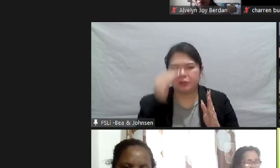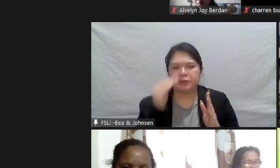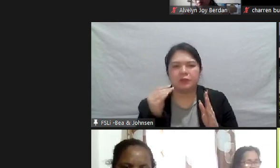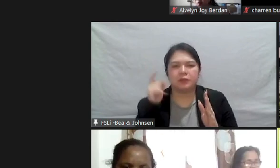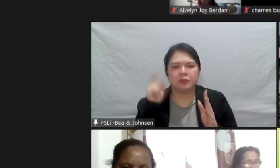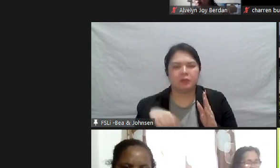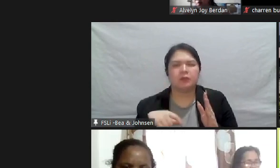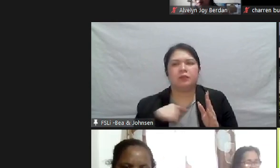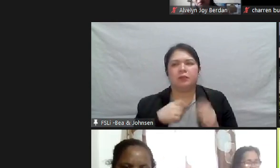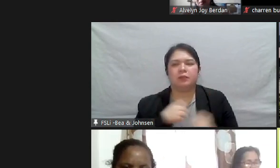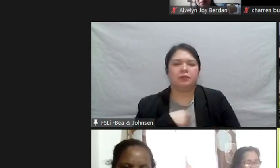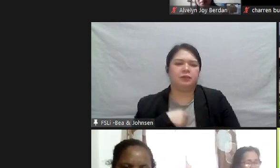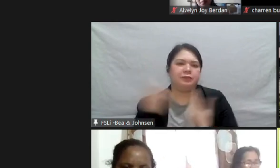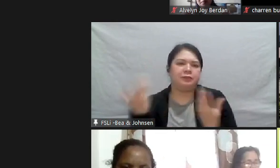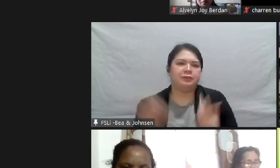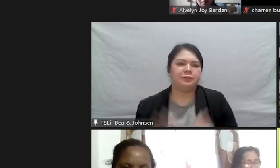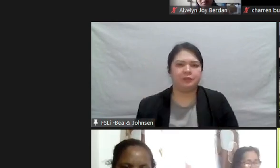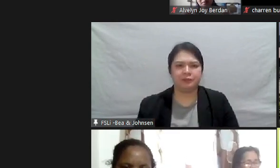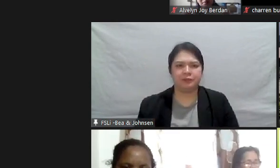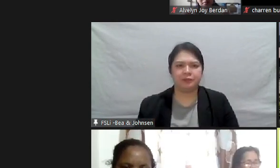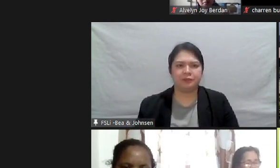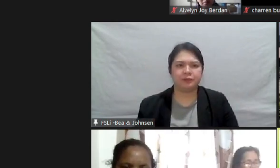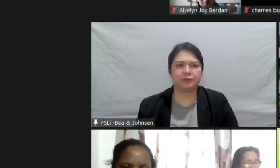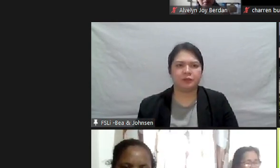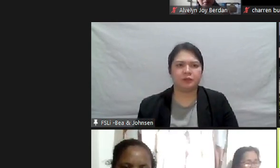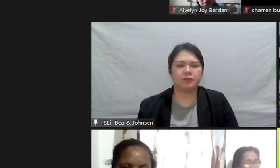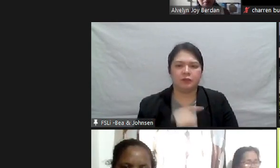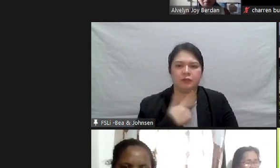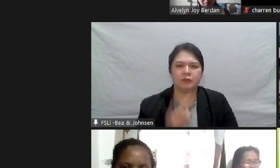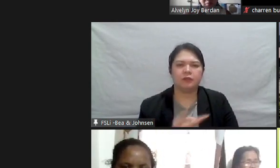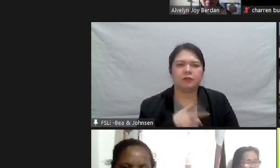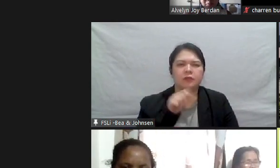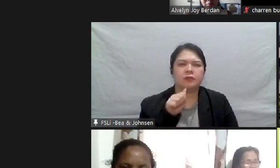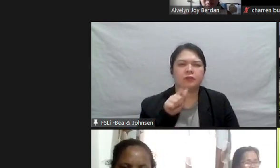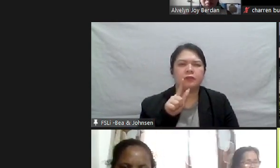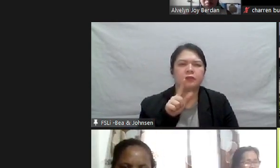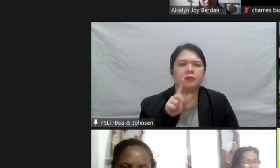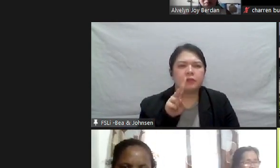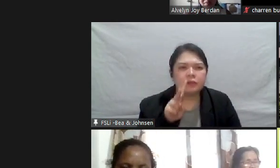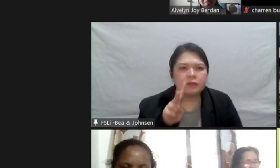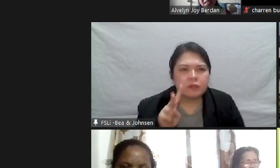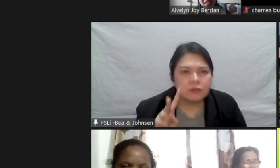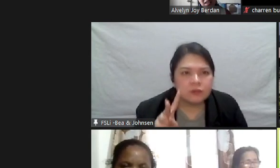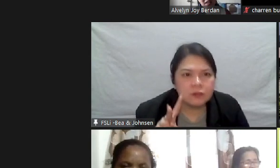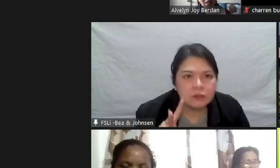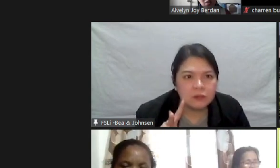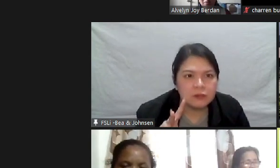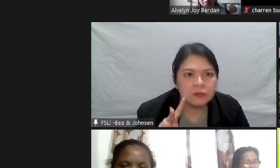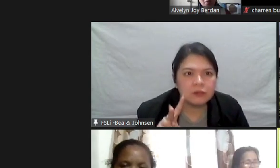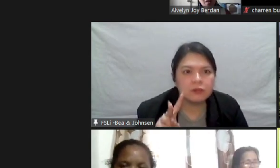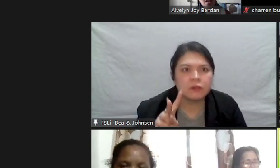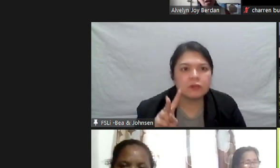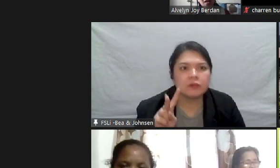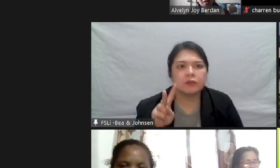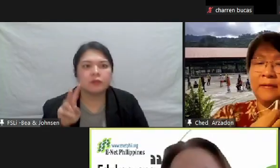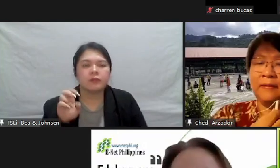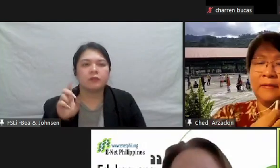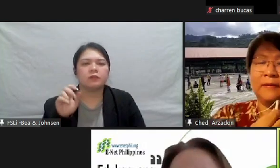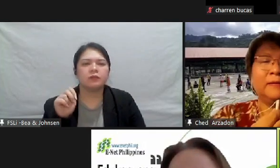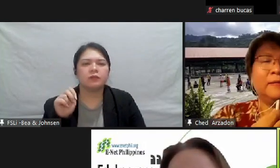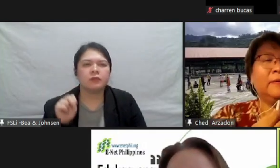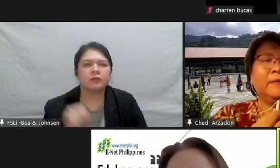magsalita. Si Alve, is raising her hand. Sige po, Alve.